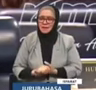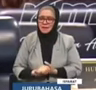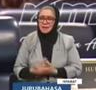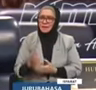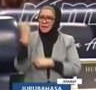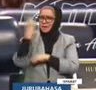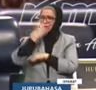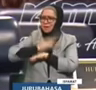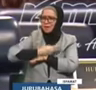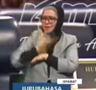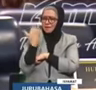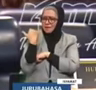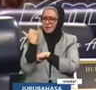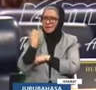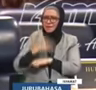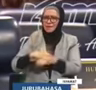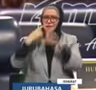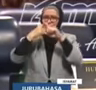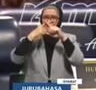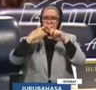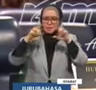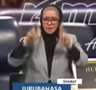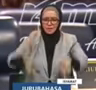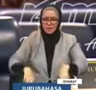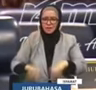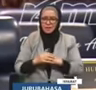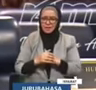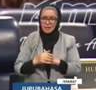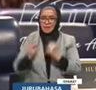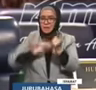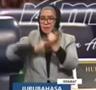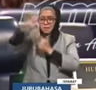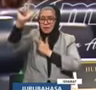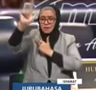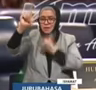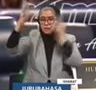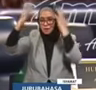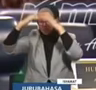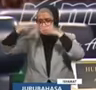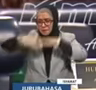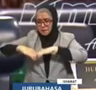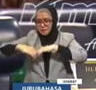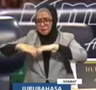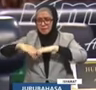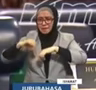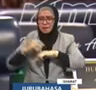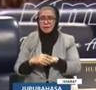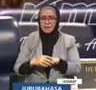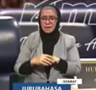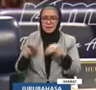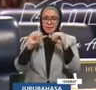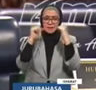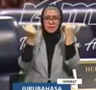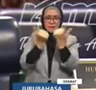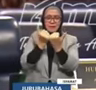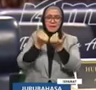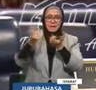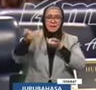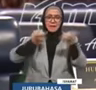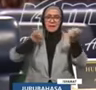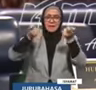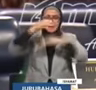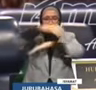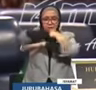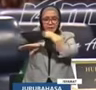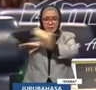dua hari lalu Dewa rakyat telah meneruskan pembubaran agensi kawalan sempadan